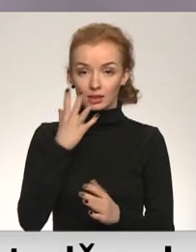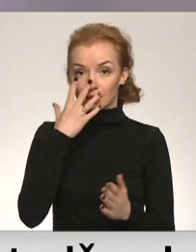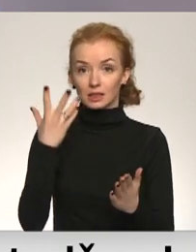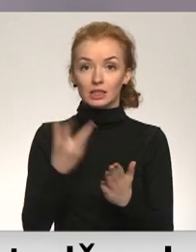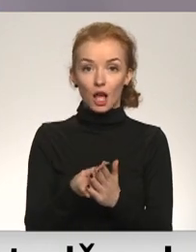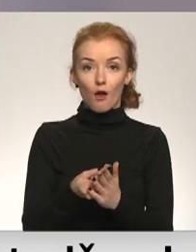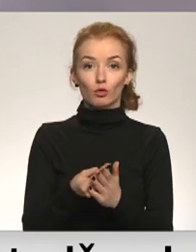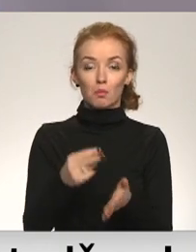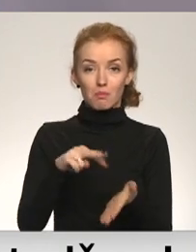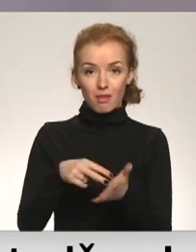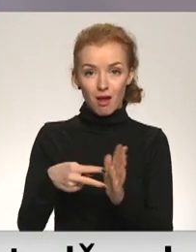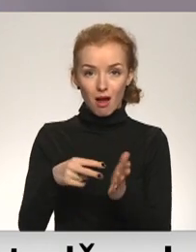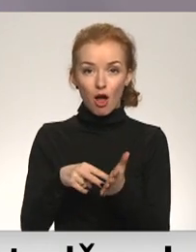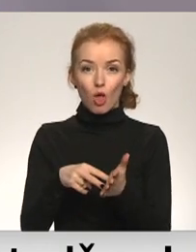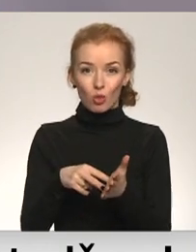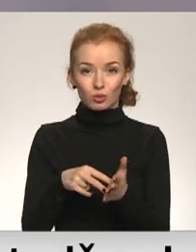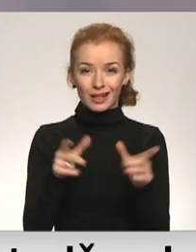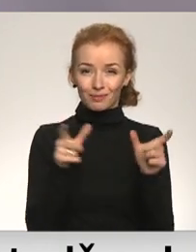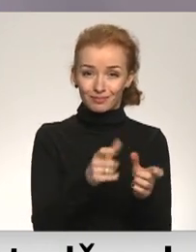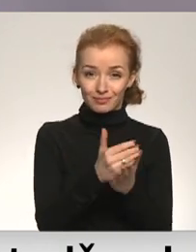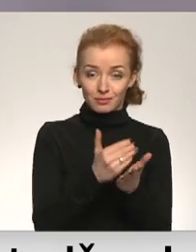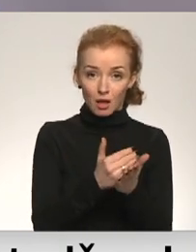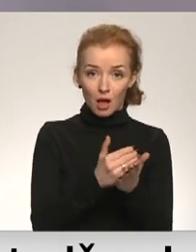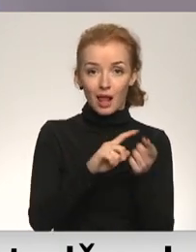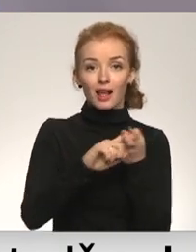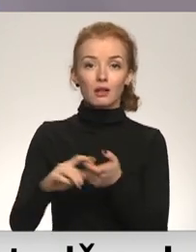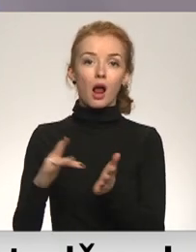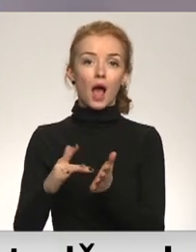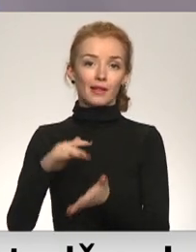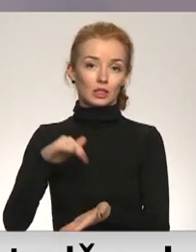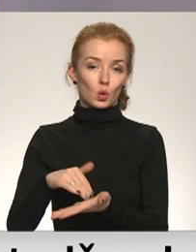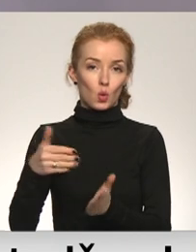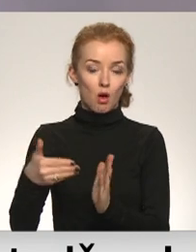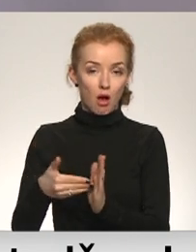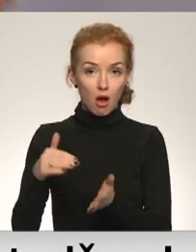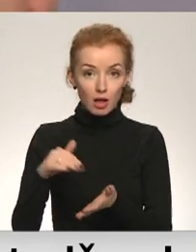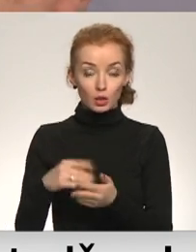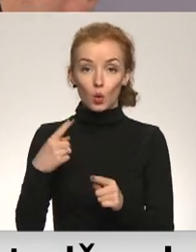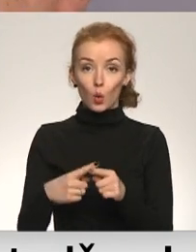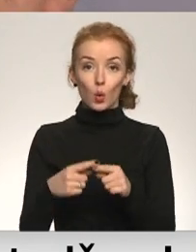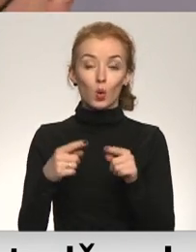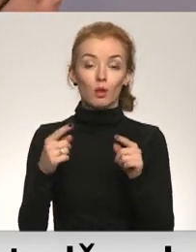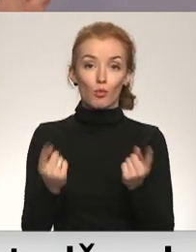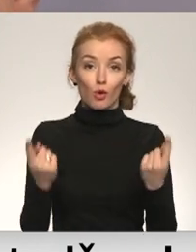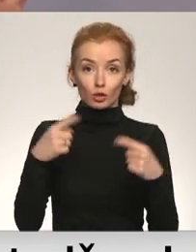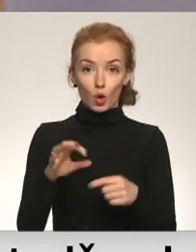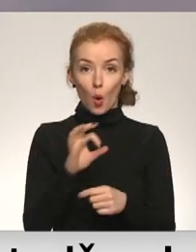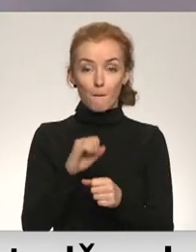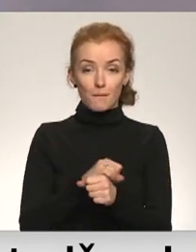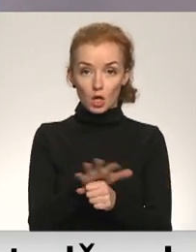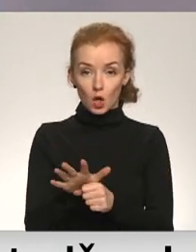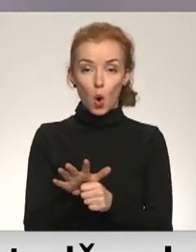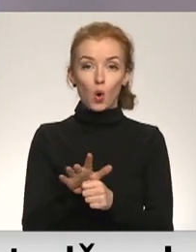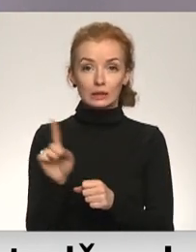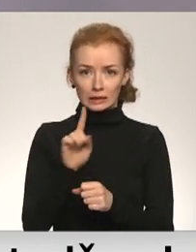politiku piemēro attiecīgai realitātei. Šī realitāte ar omikroni tāda, ka tas ir ļoti,